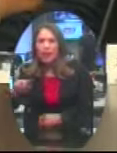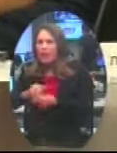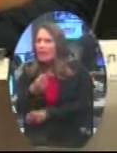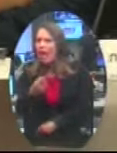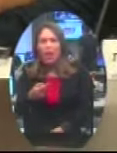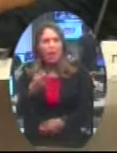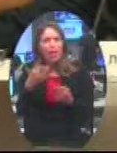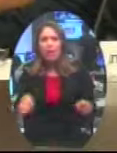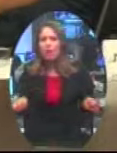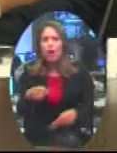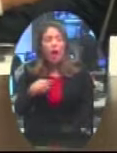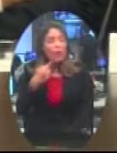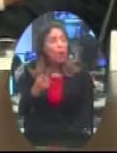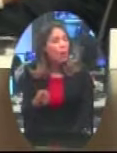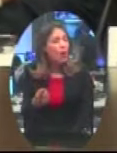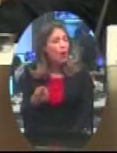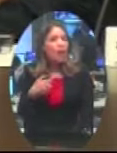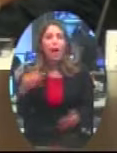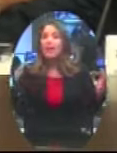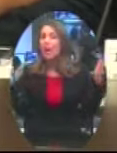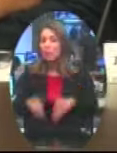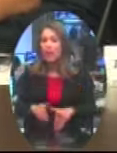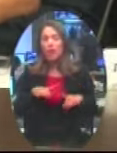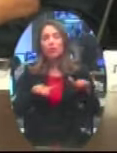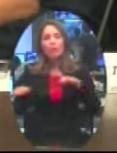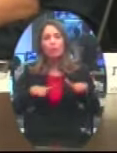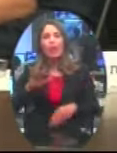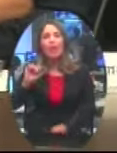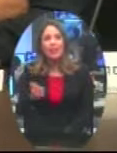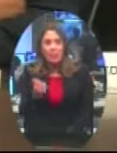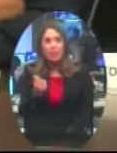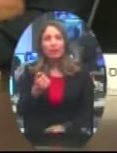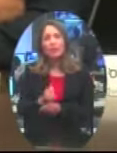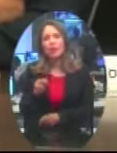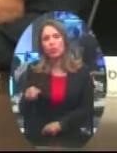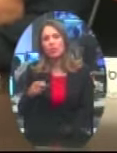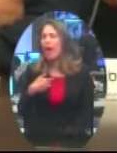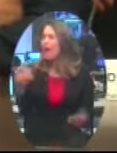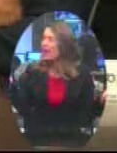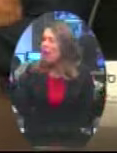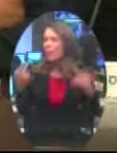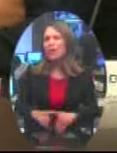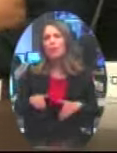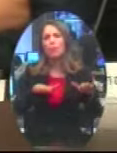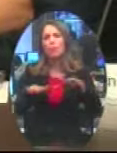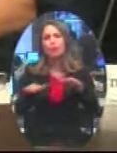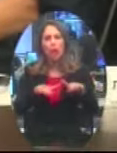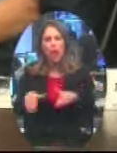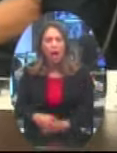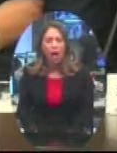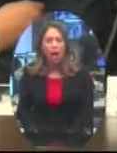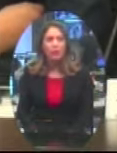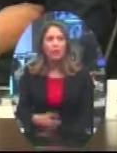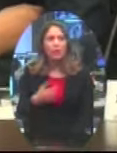את זה, תשמעו טוב. אני אפיל את הממשלה הזאת אם זה מה שהולכים לעשות. אני אפיל אותה, אני יצחק וקנין, ועזוב, נשבר